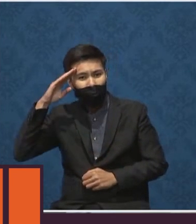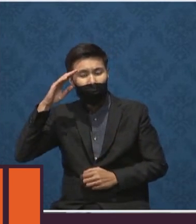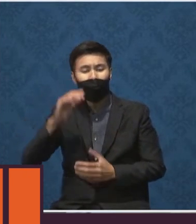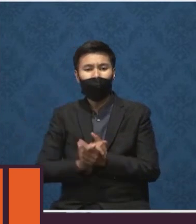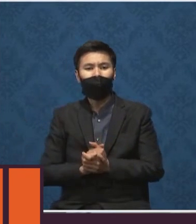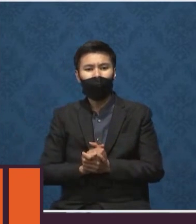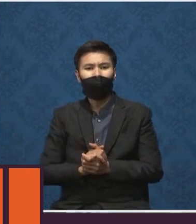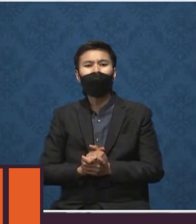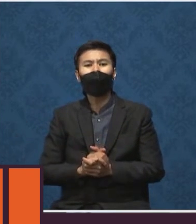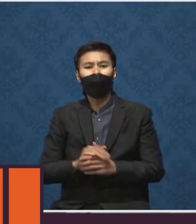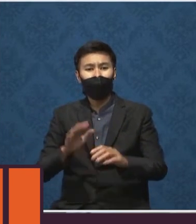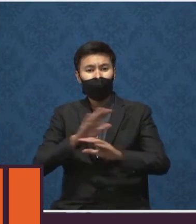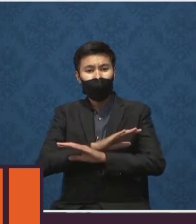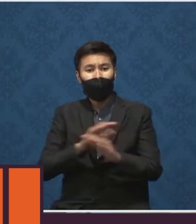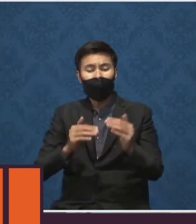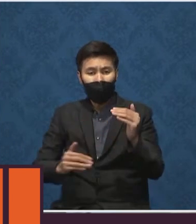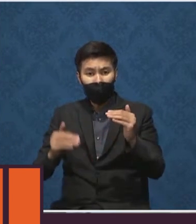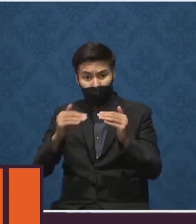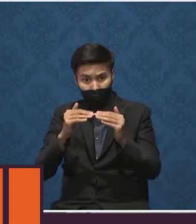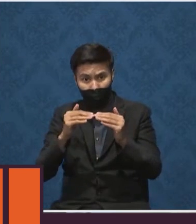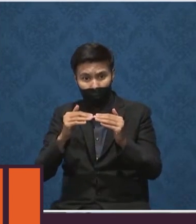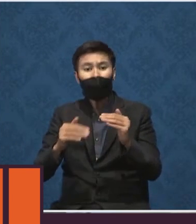ุทธย์ีอ